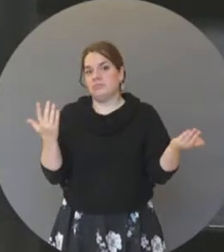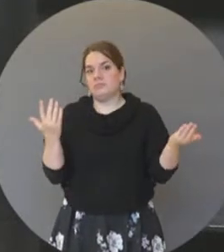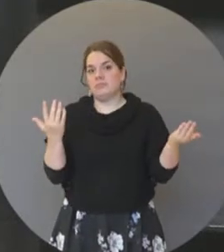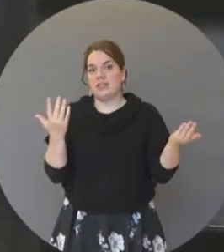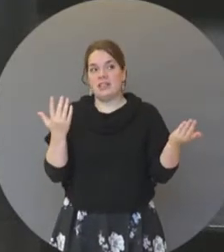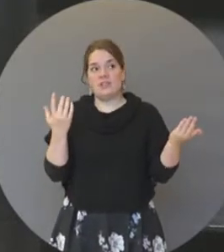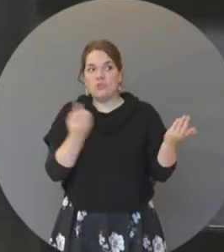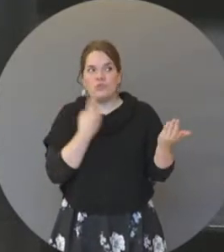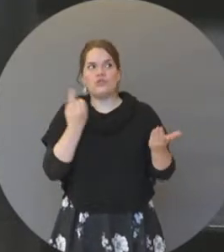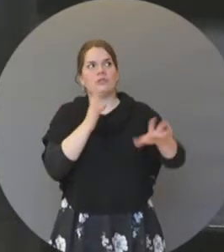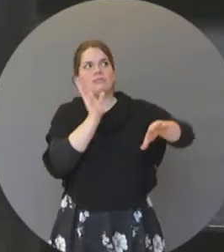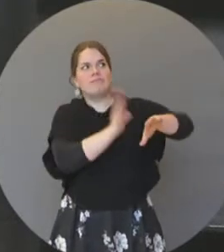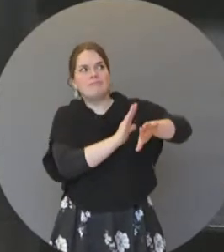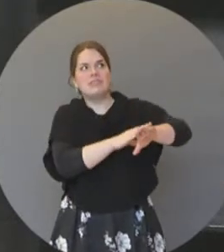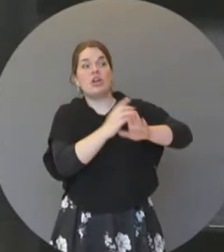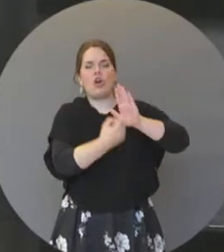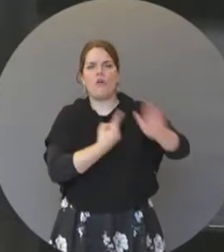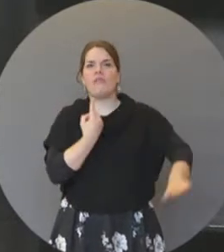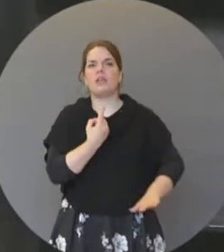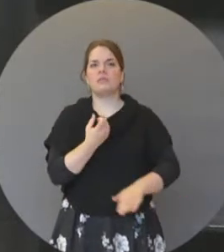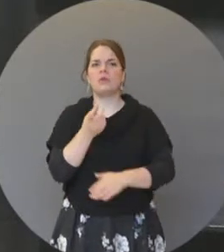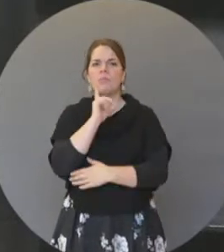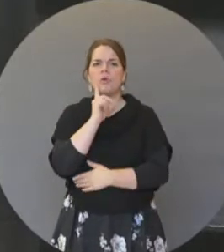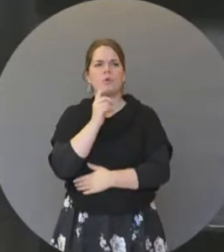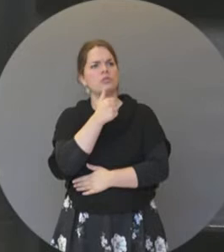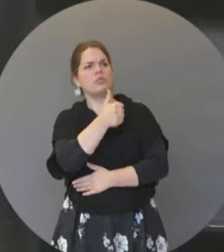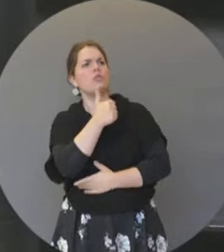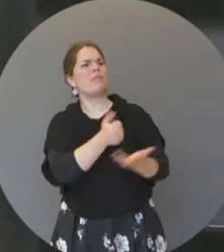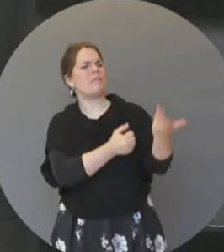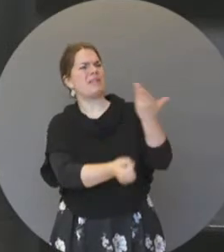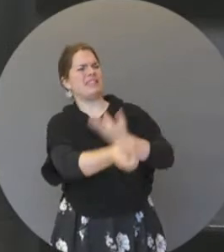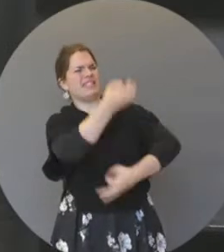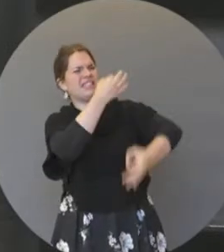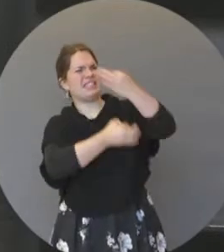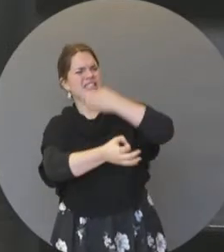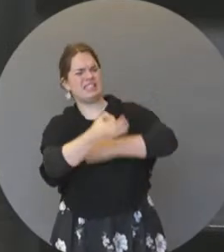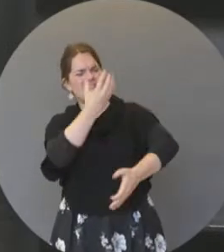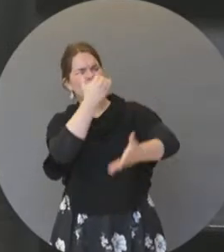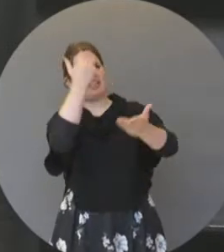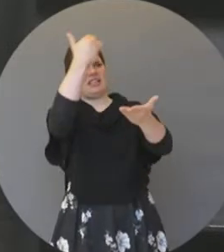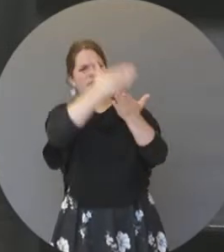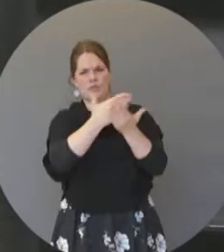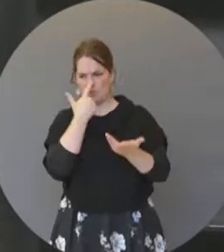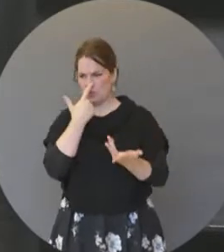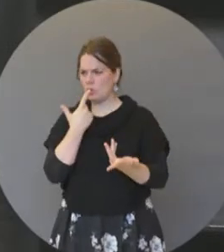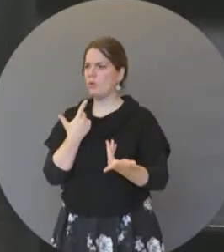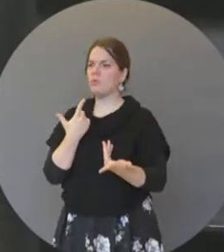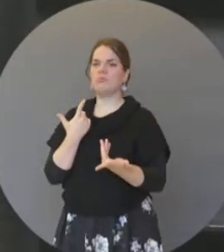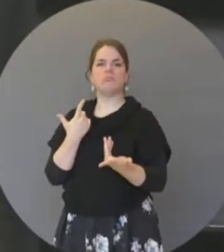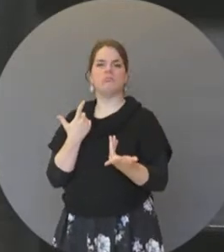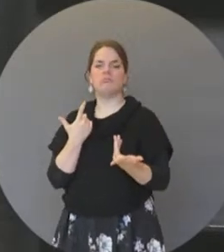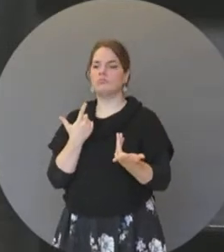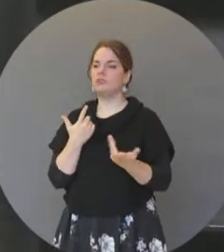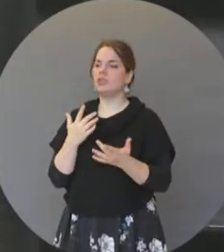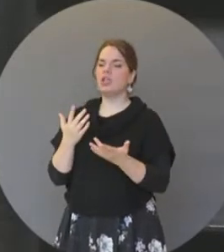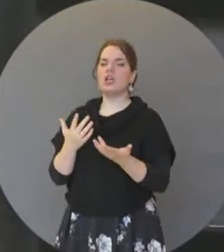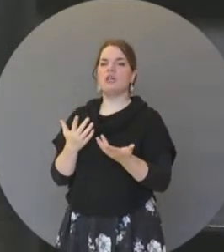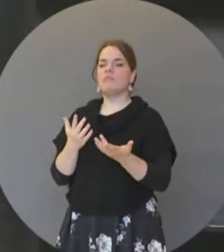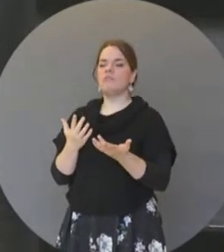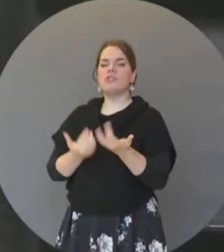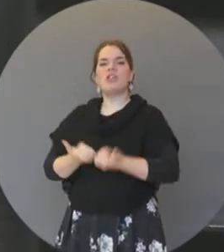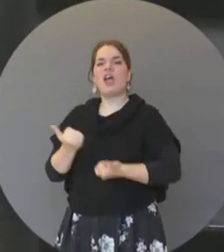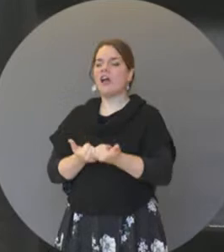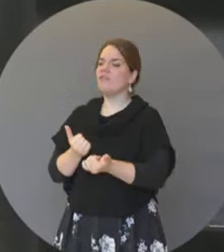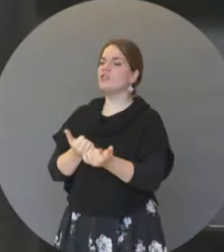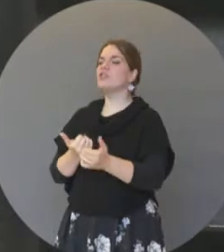rappeler parce que à la lecture de votre intervention pourrait presque croire que nous ne sommes que derrière des dispositifs et que vous n'êtes